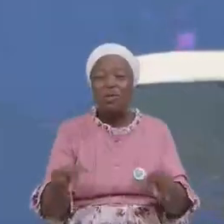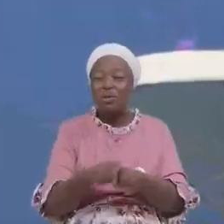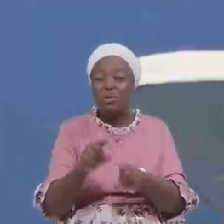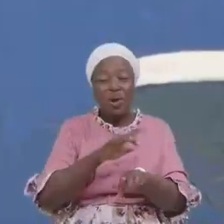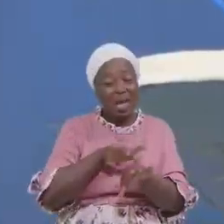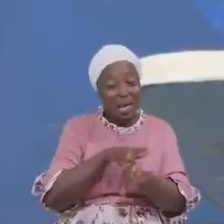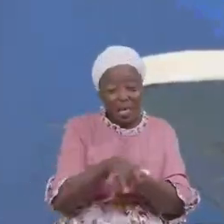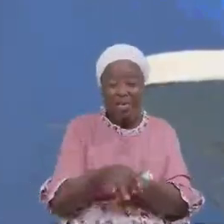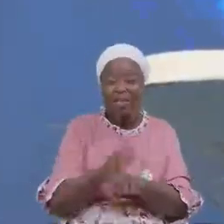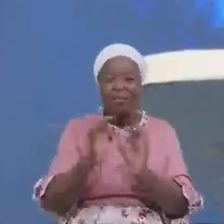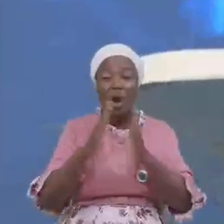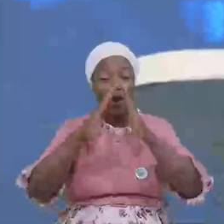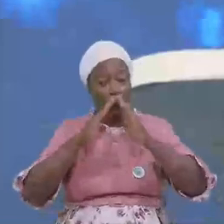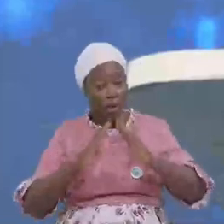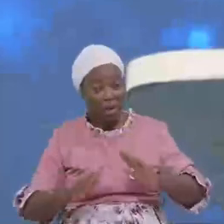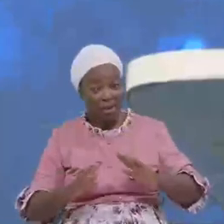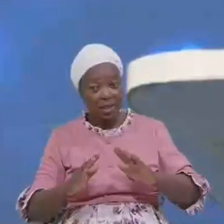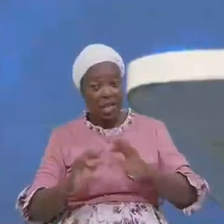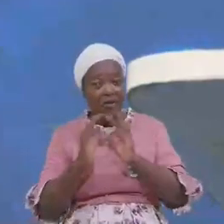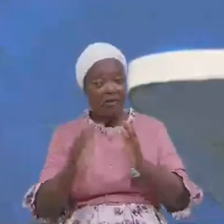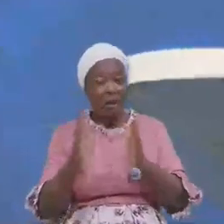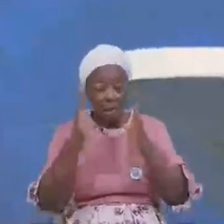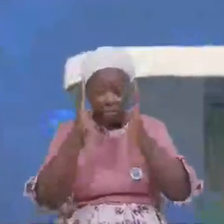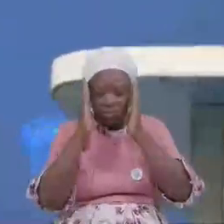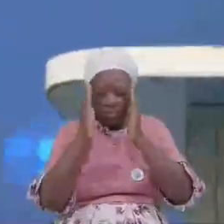tranquille, si vous êtes attentif,